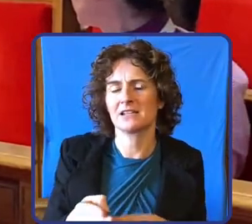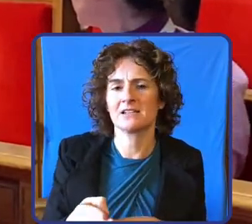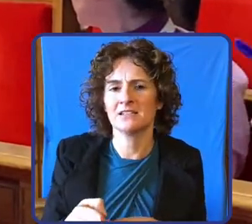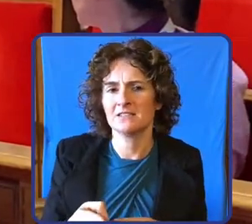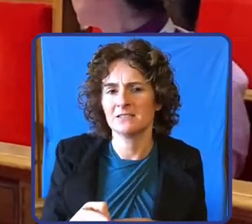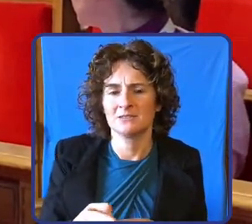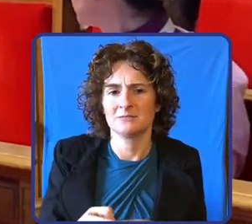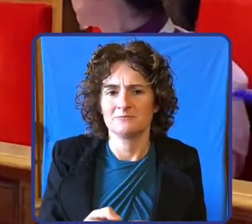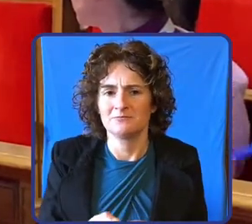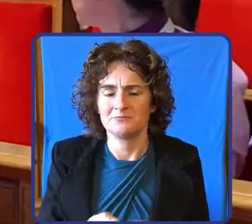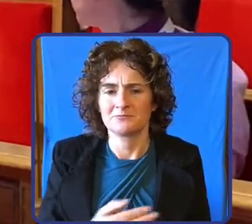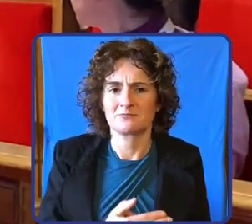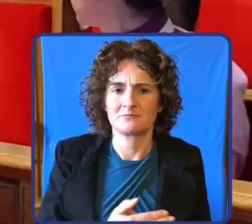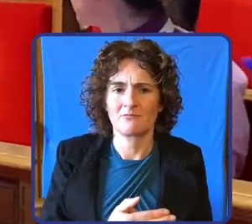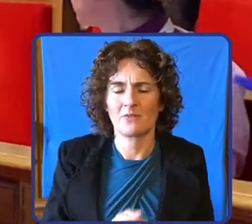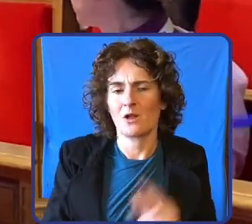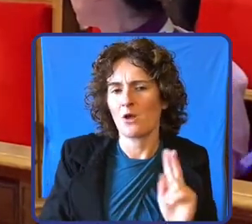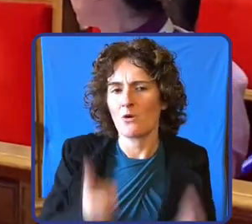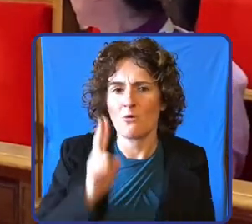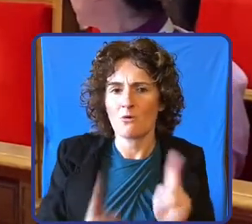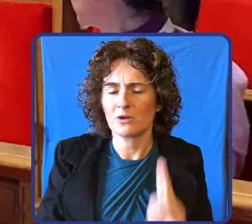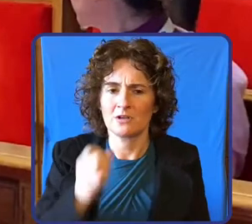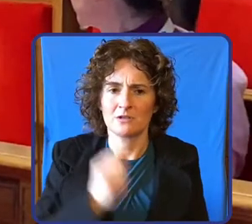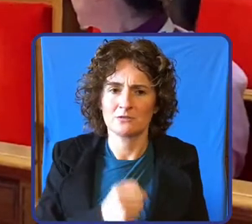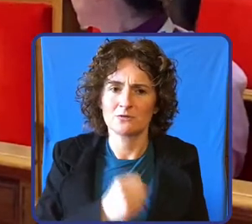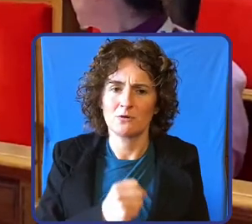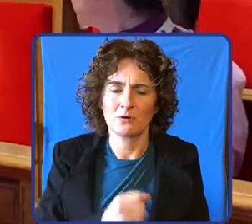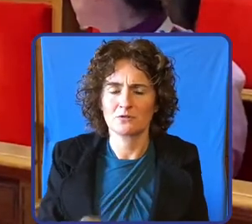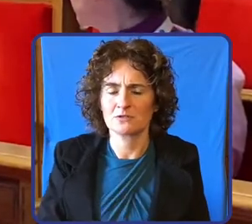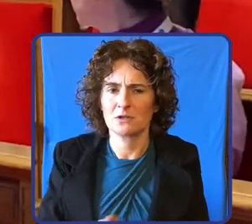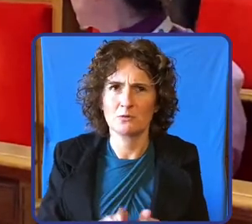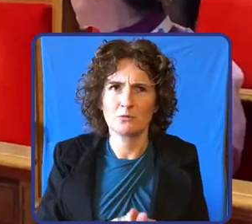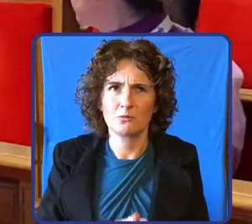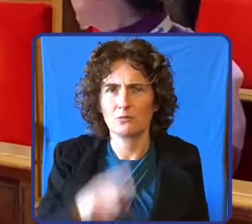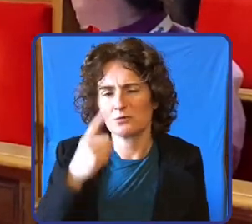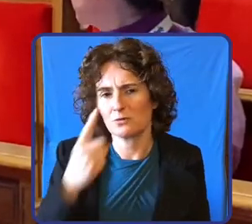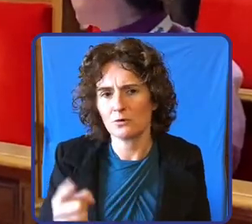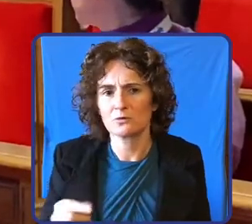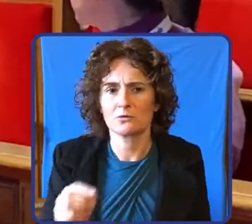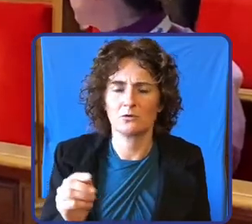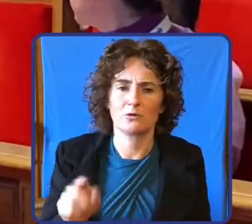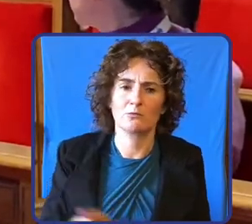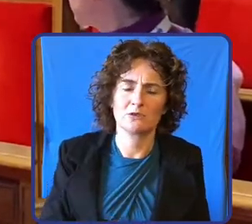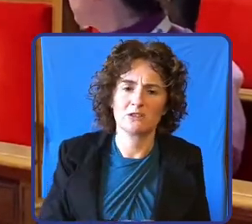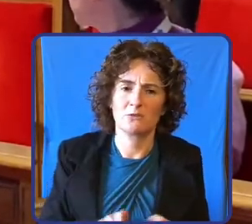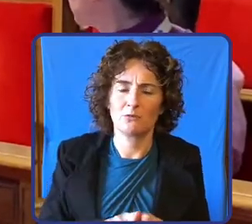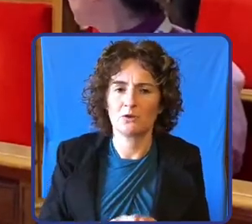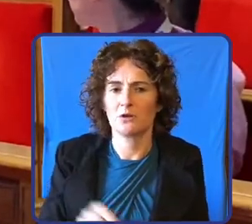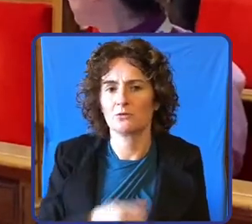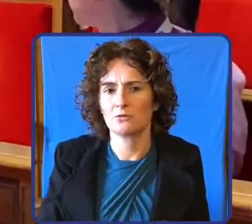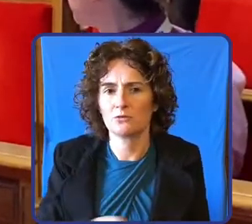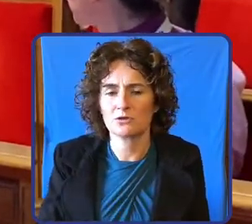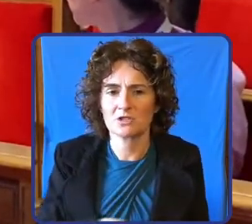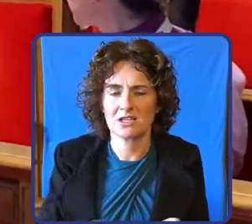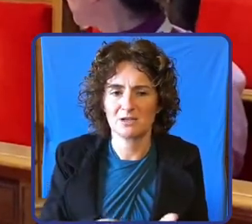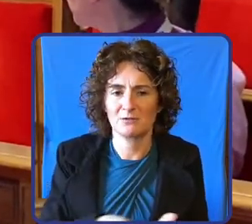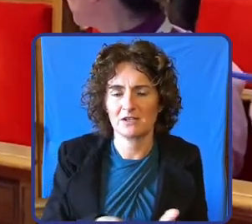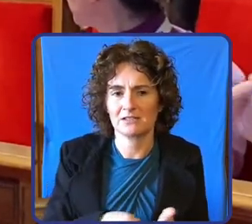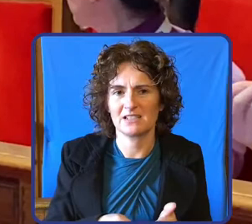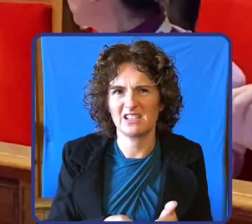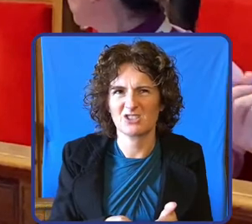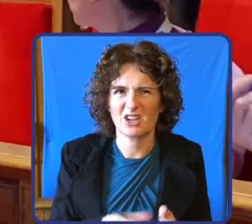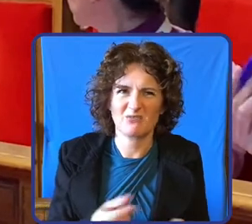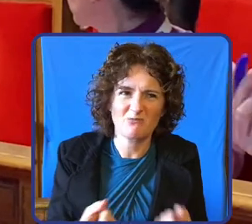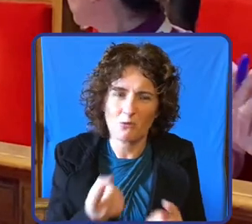van a költségvetésükben. Én úgy gondolom, hogy egy olyan költségvetéssel kuncsorogni, amiben fölösleges beruházások vannak, elég nehéz politikai